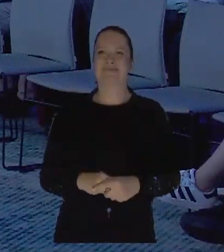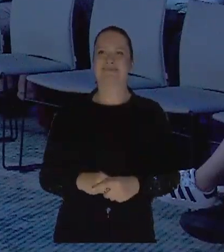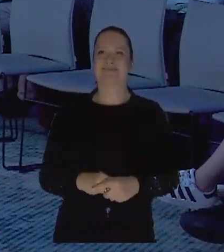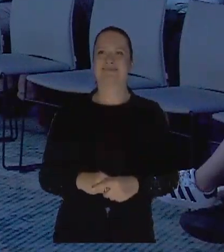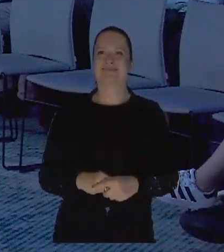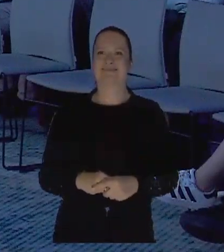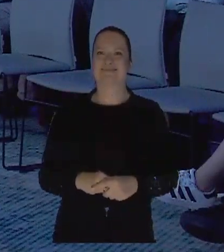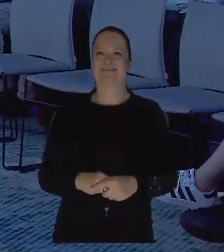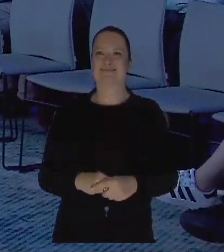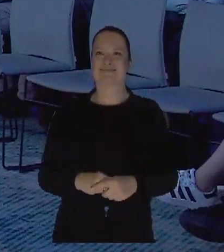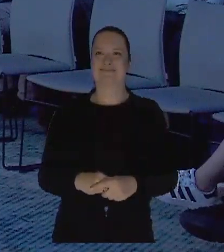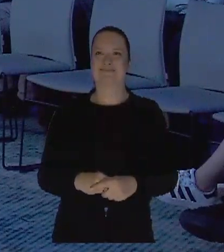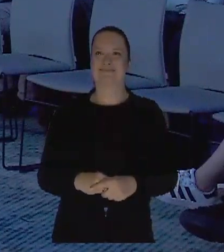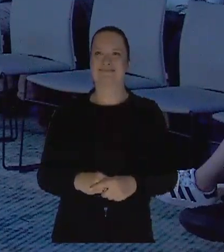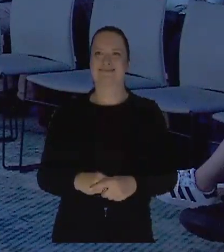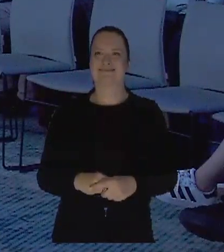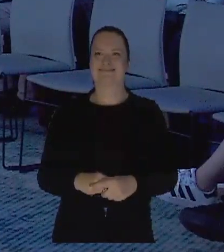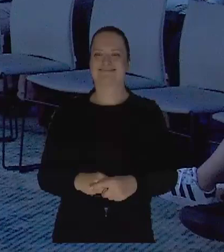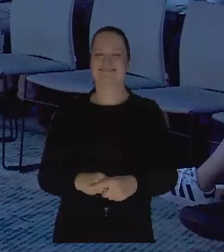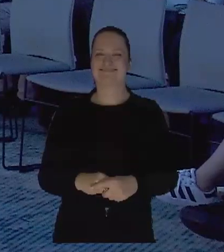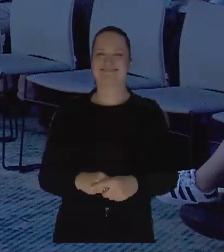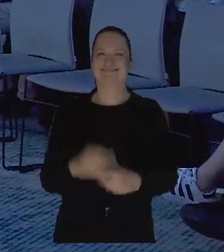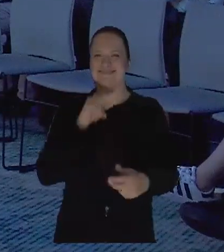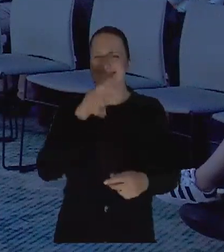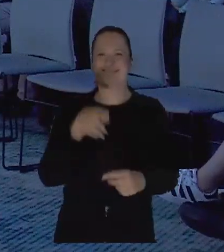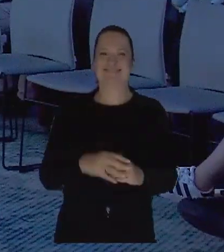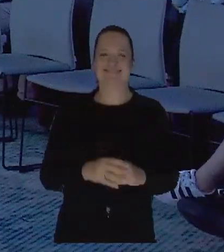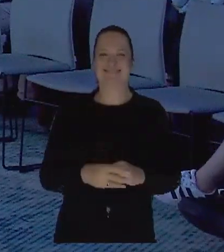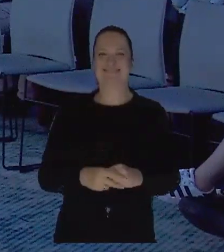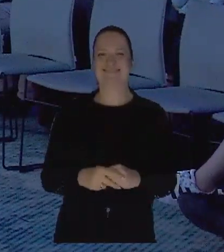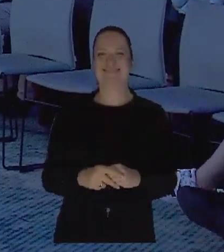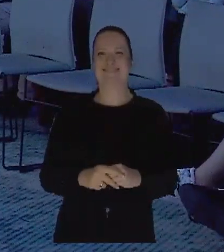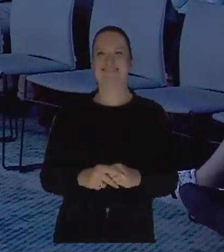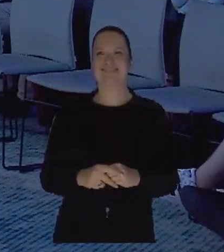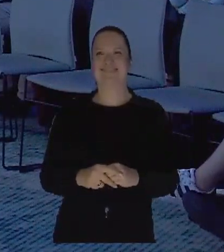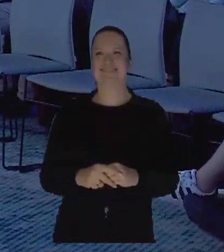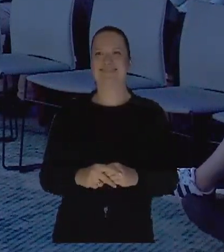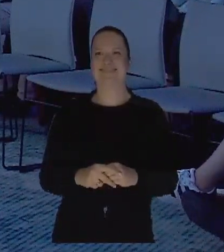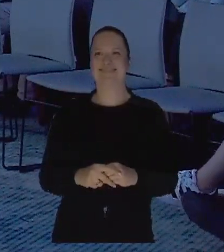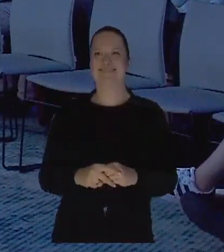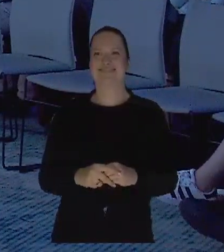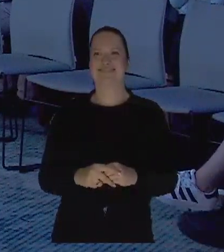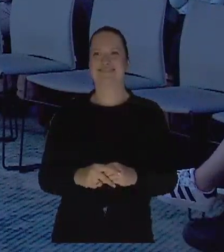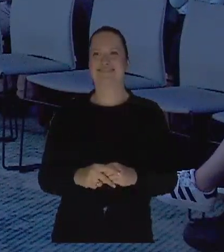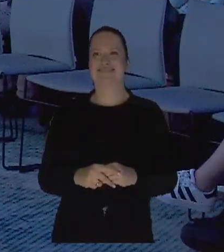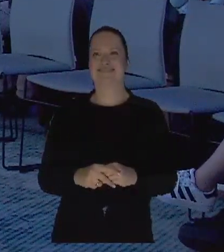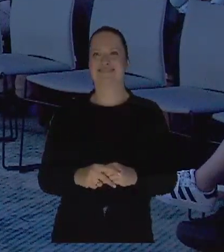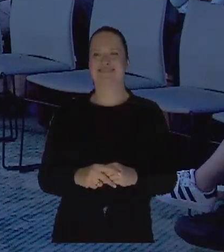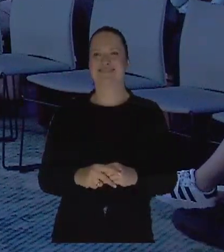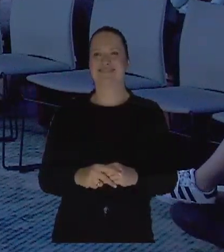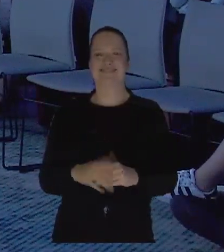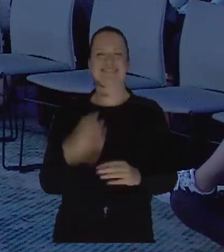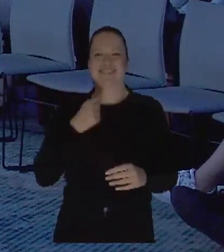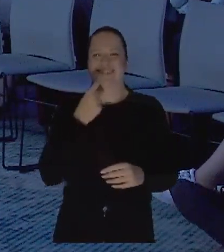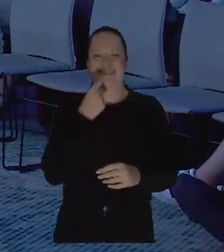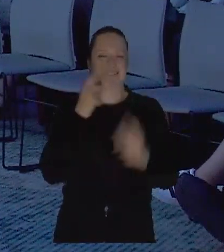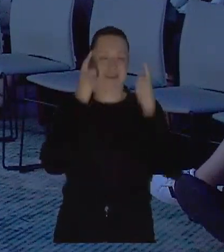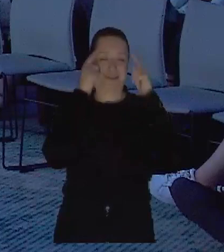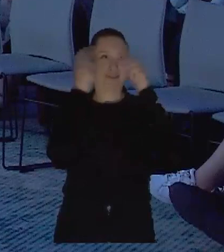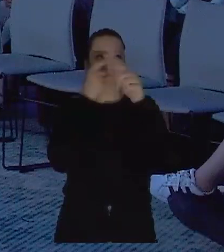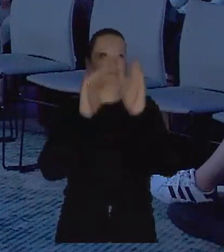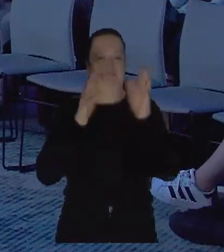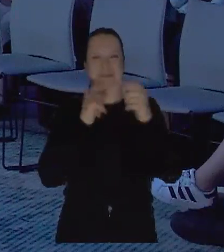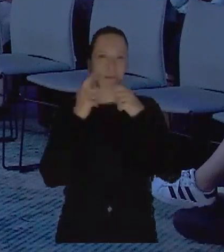ochoty. Otuchy, o, to chciałem powiedzieć. Jednak scena, to ten język niestety